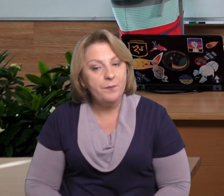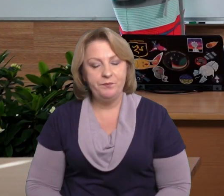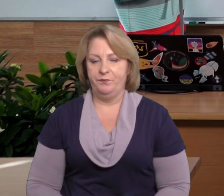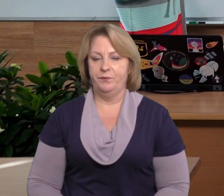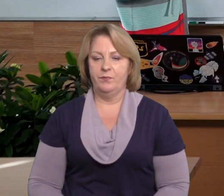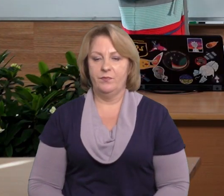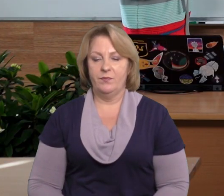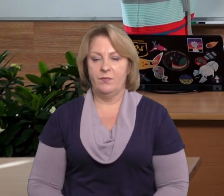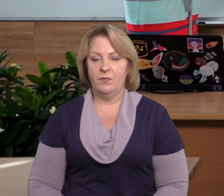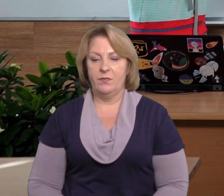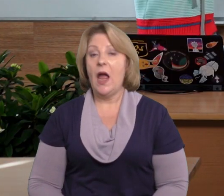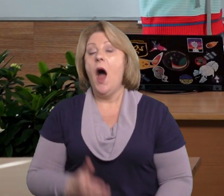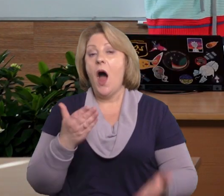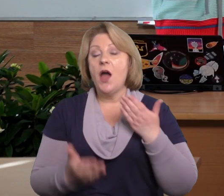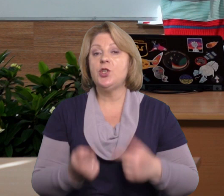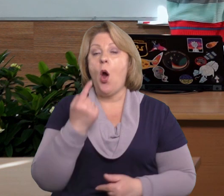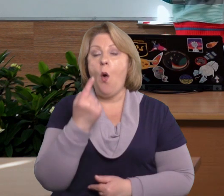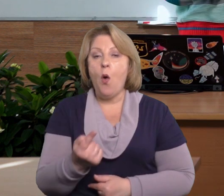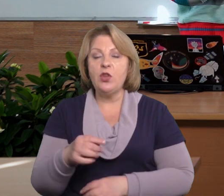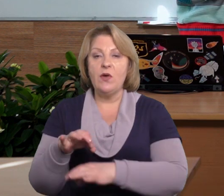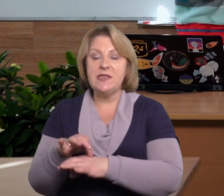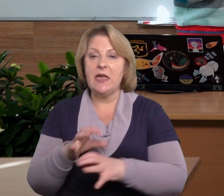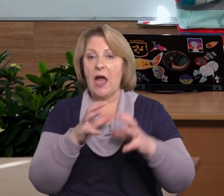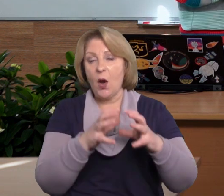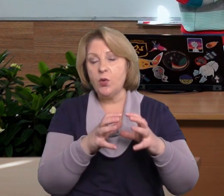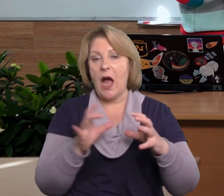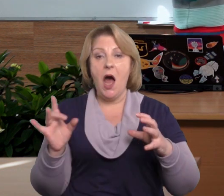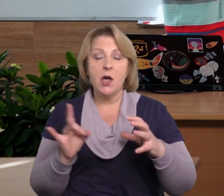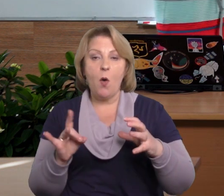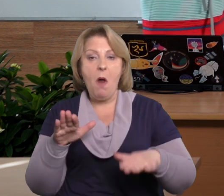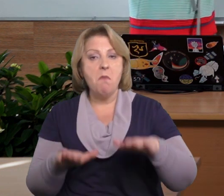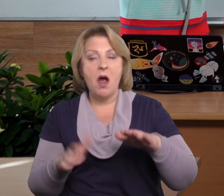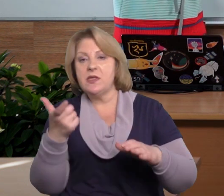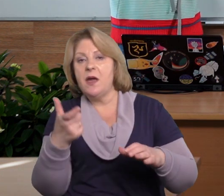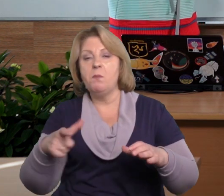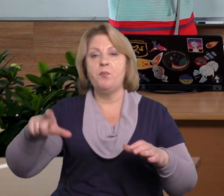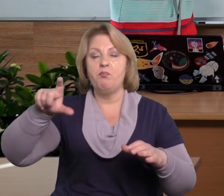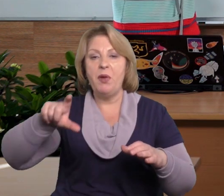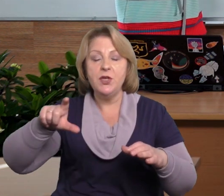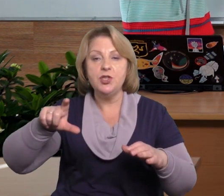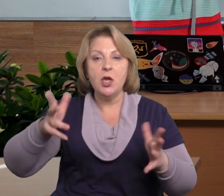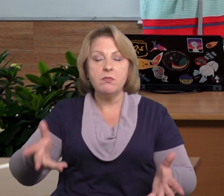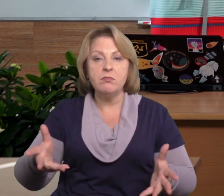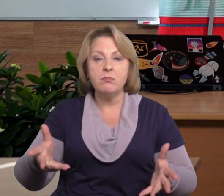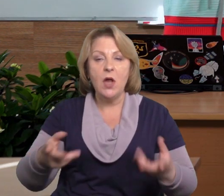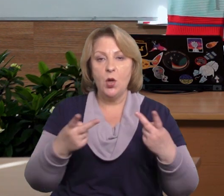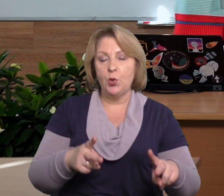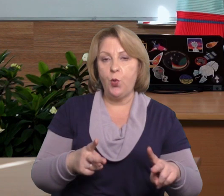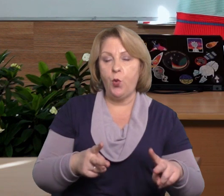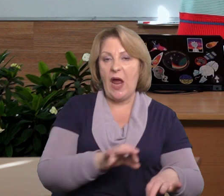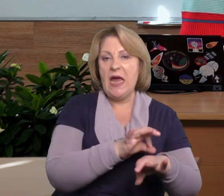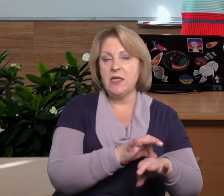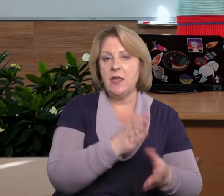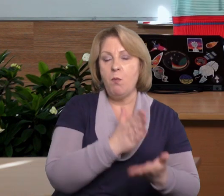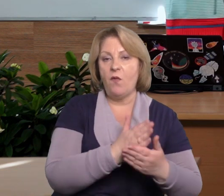І третій випадок, якщо одне з тіл куля, розміри та маса якої значно більші, ніж розміри та маса другого тіла, яке